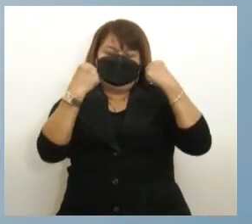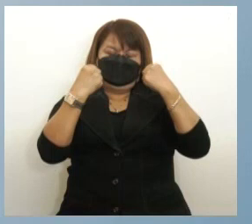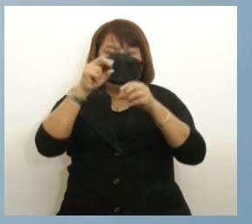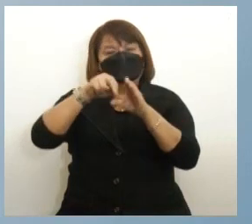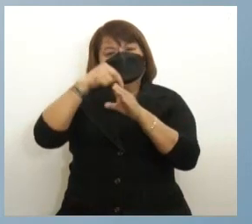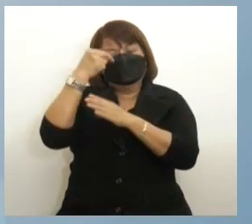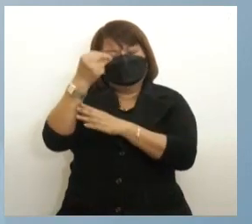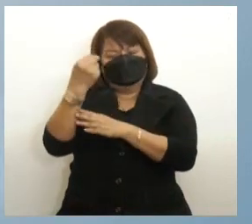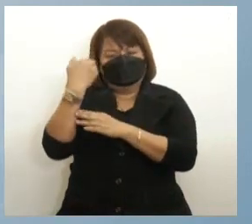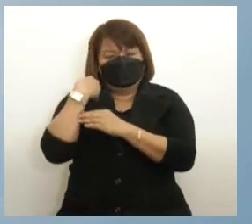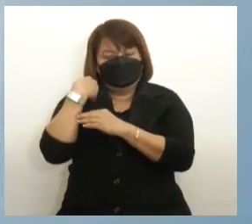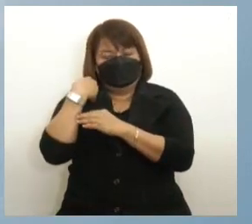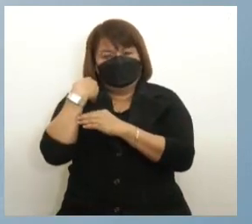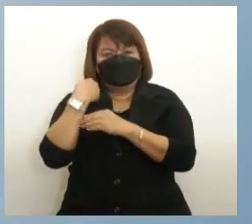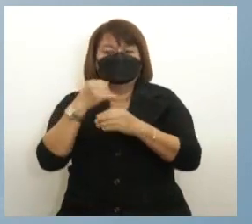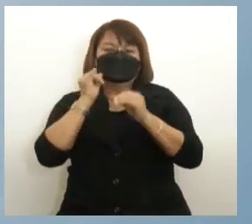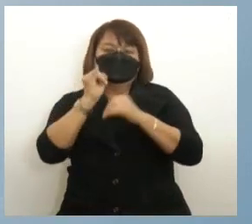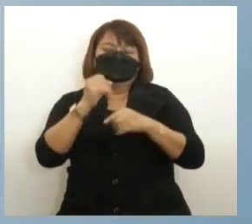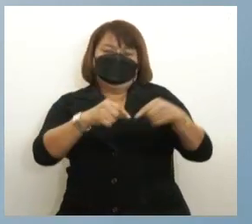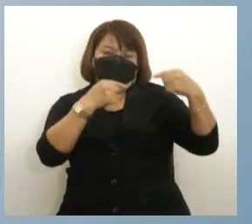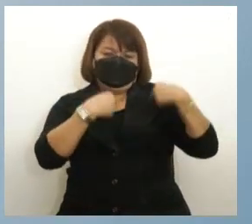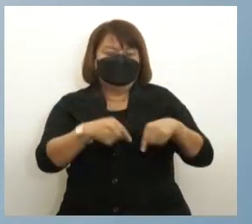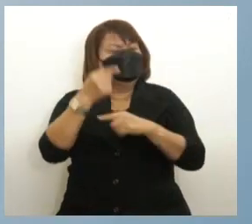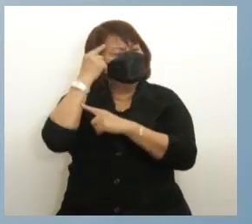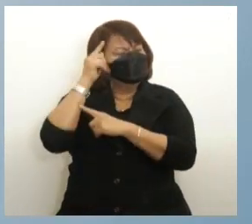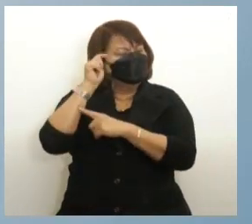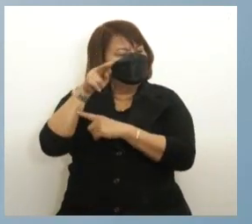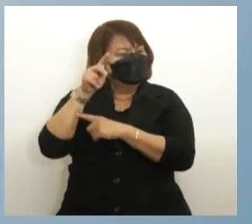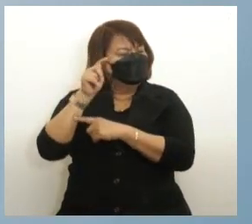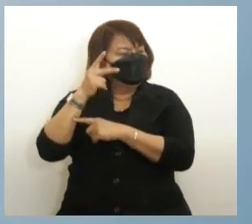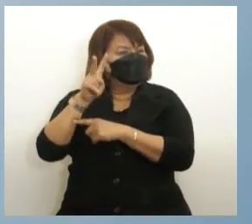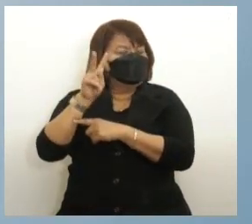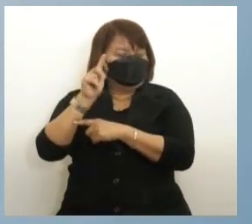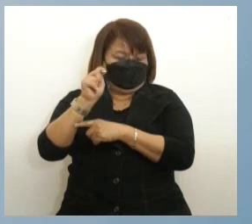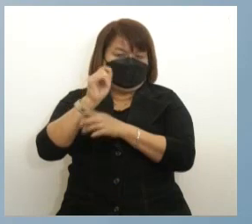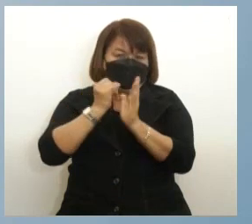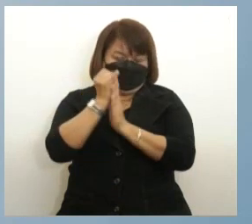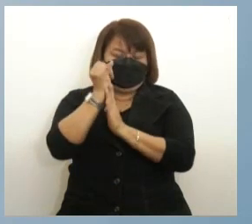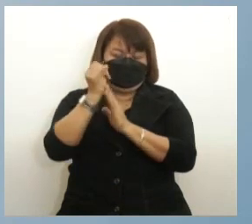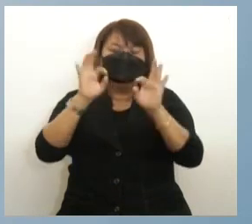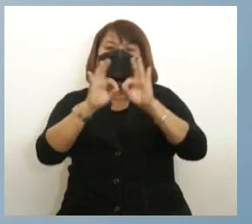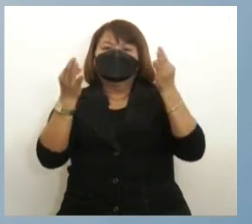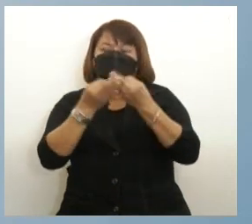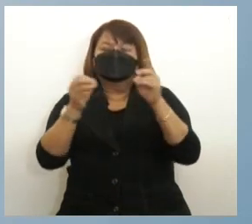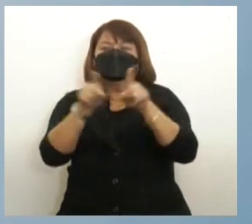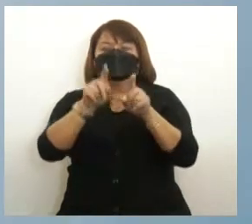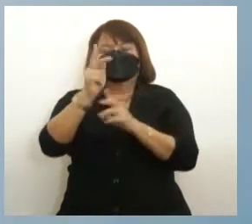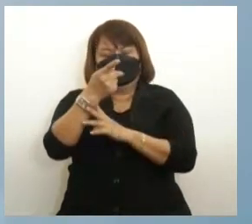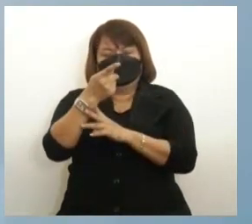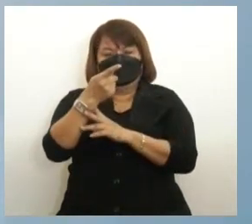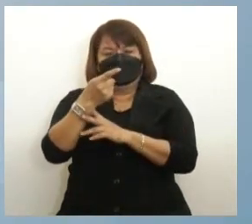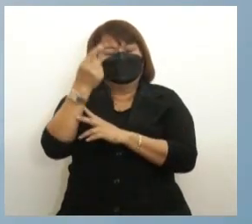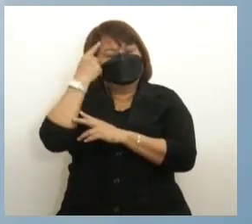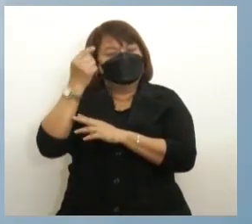เป็นมีความจริงใจมีทัศนคติที่ถูกต้องครอบครัวก็เช่นเดียวกันถ้าเรามีทัศนคติที่ถูกต้องต่อคร